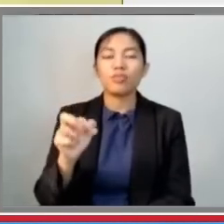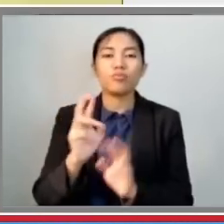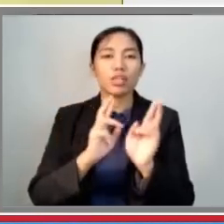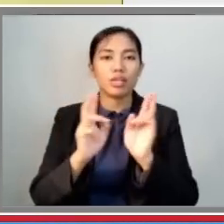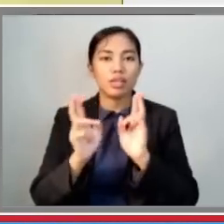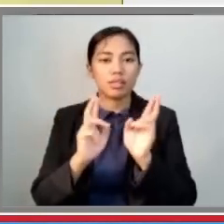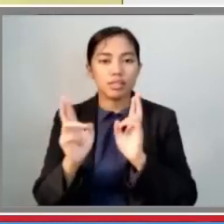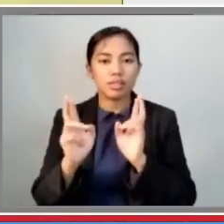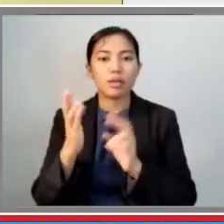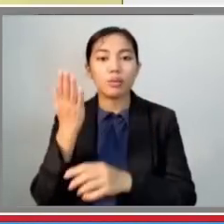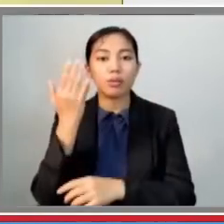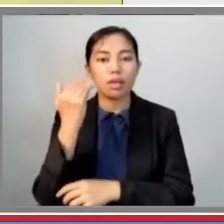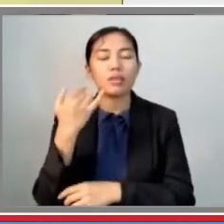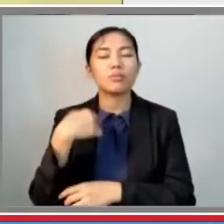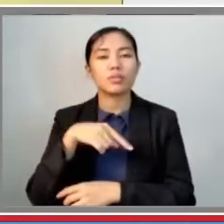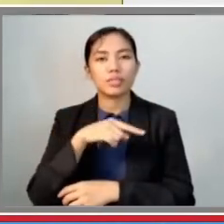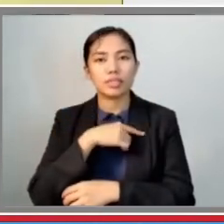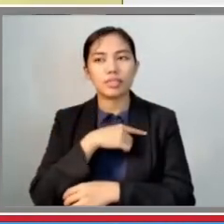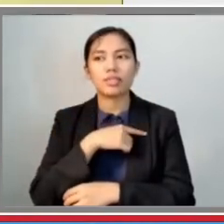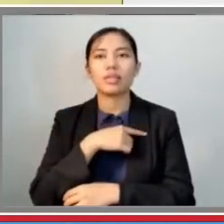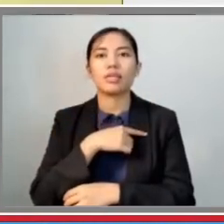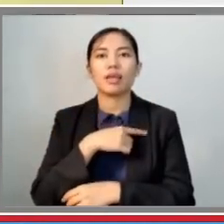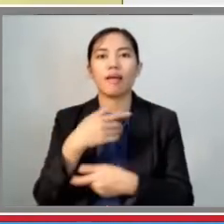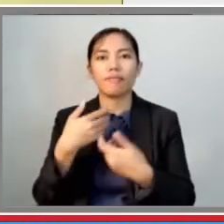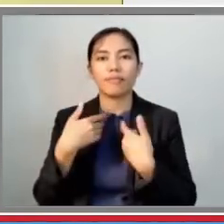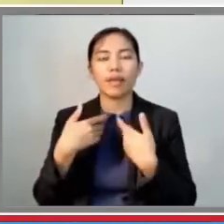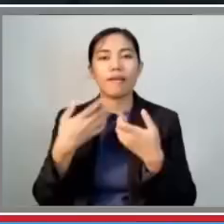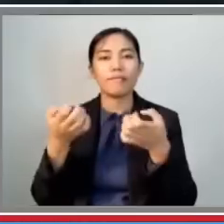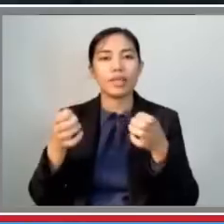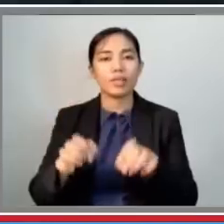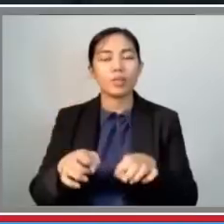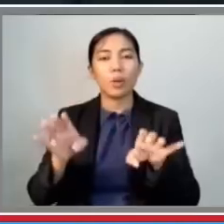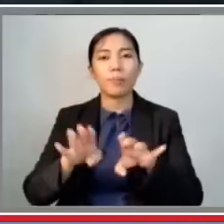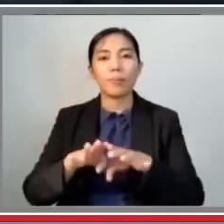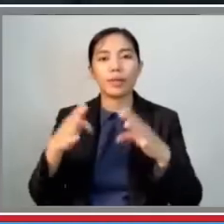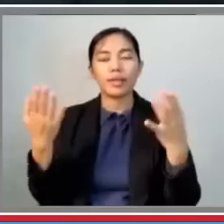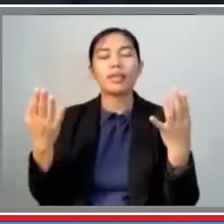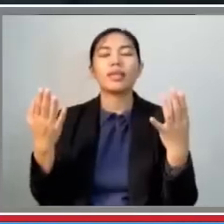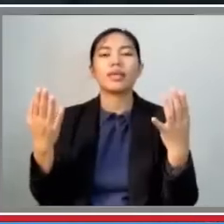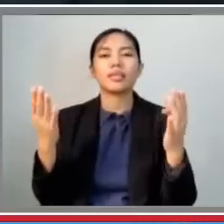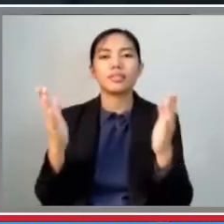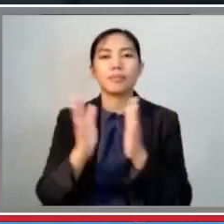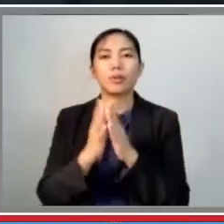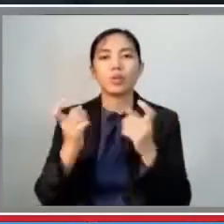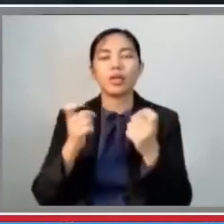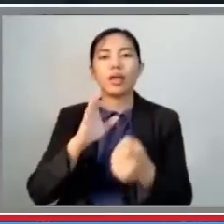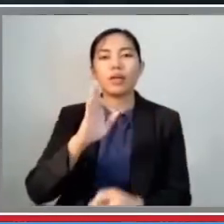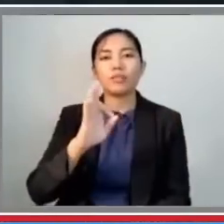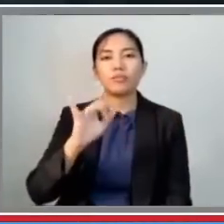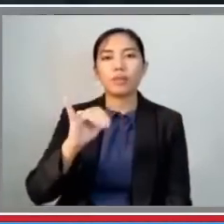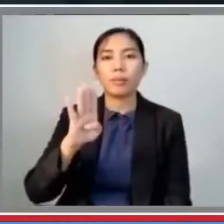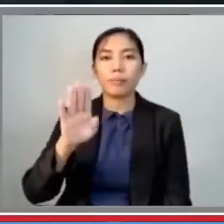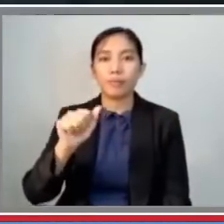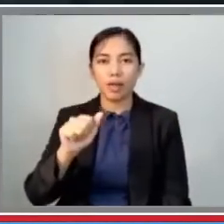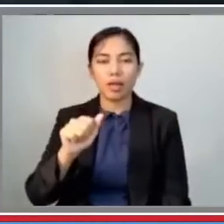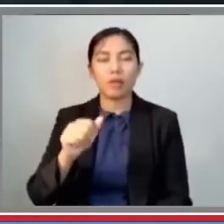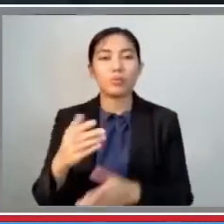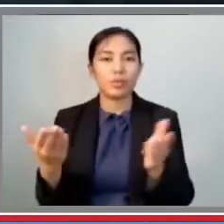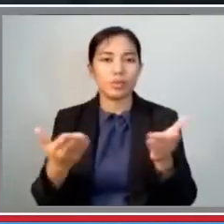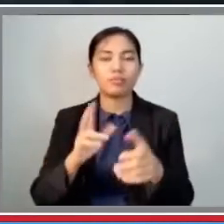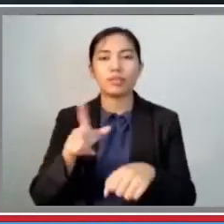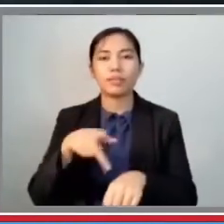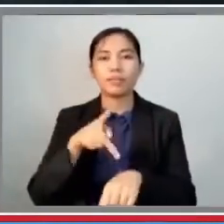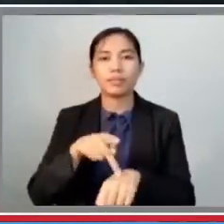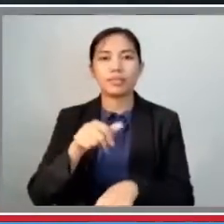makakasabay nga po na long weekend itong opening po ng FIBA dito sa gaganapin dito sa Philippine Arena at Ah